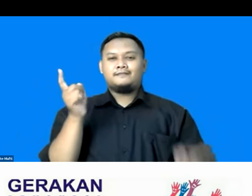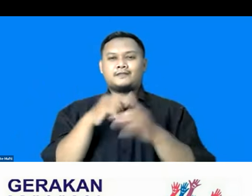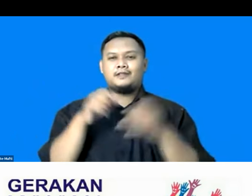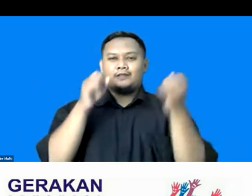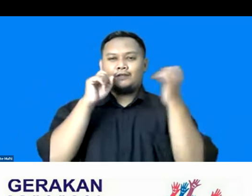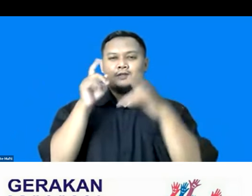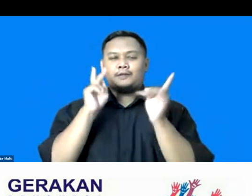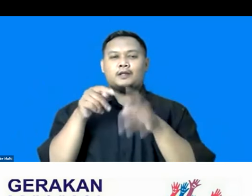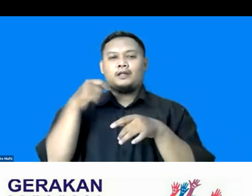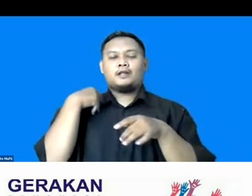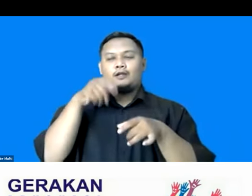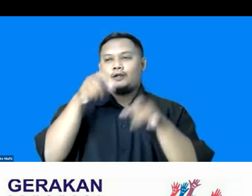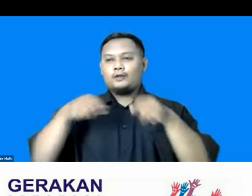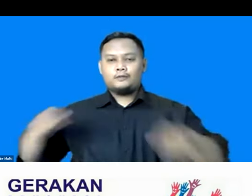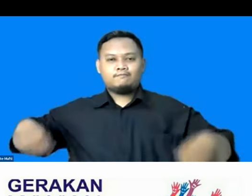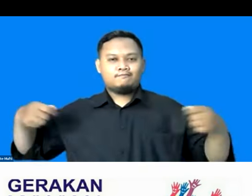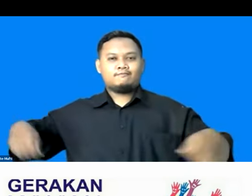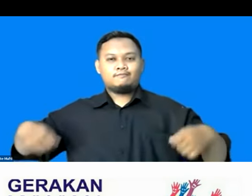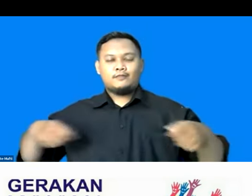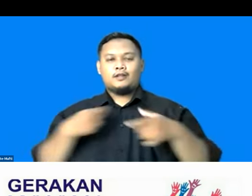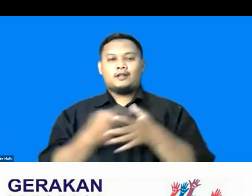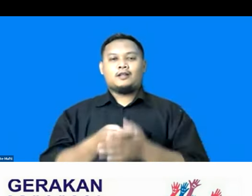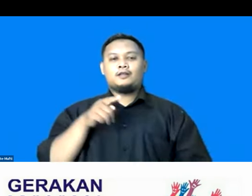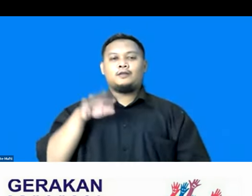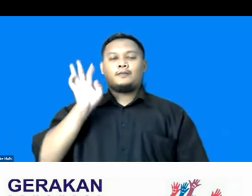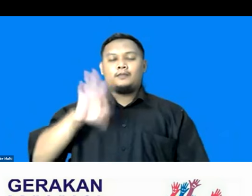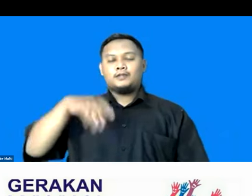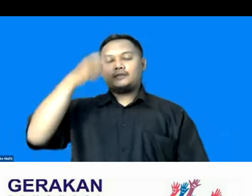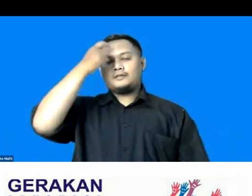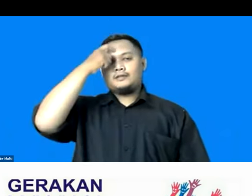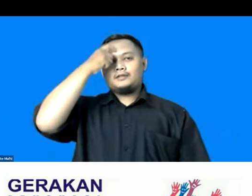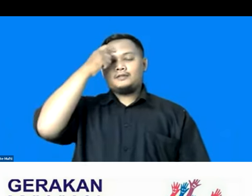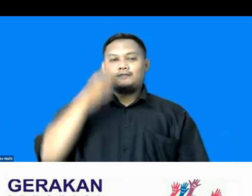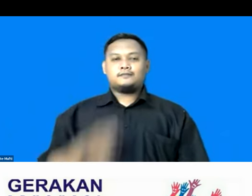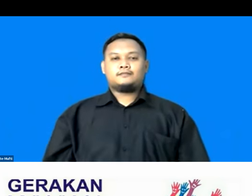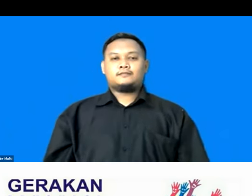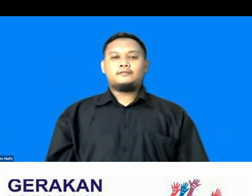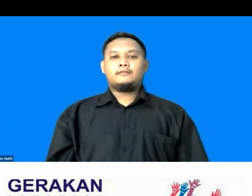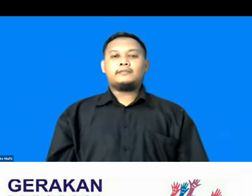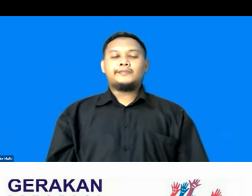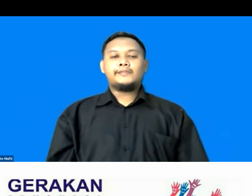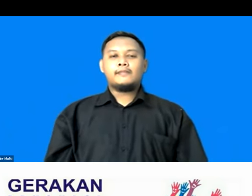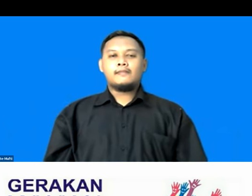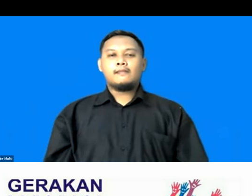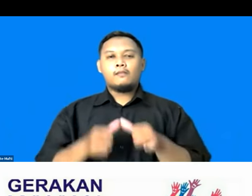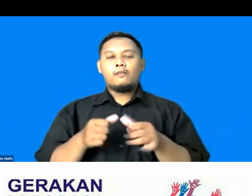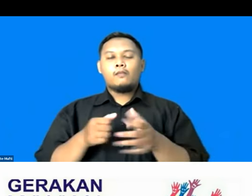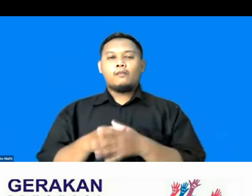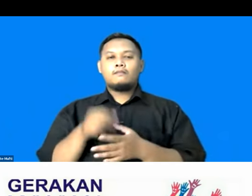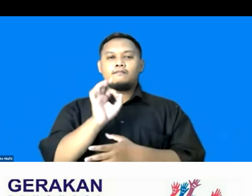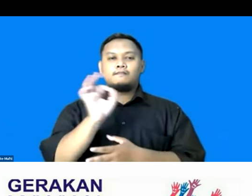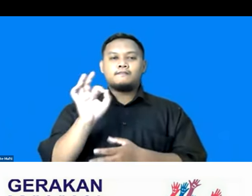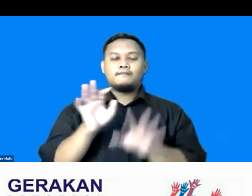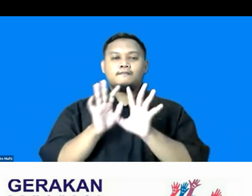orang duduk di kursi roda atau menggunakan alat bantu itu masih orang sakit. Lalu karena memang juga belum